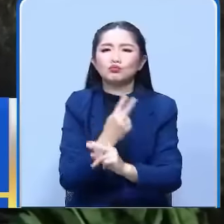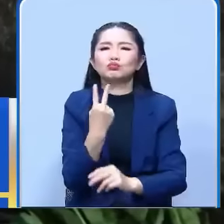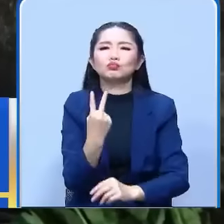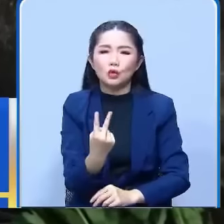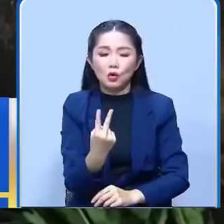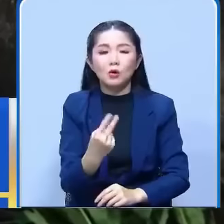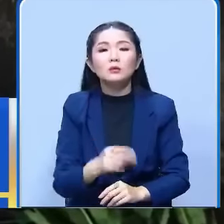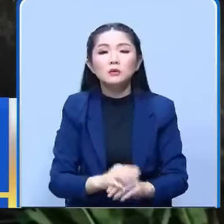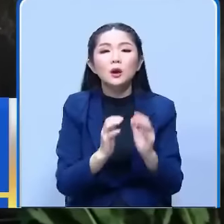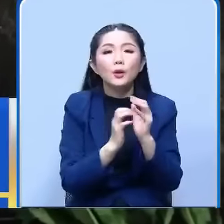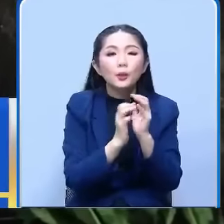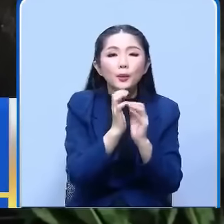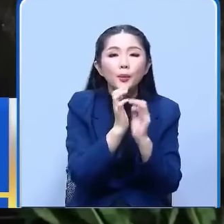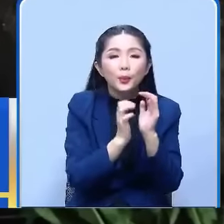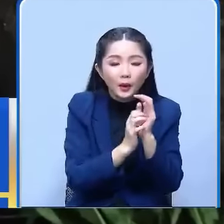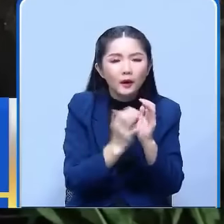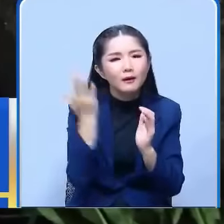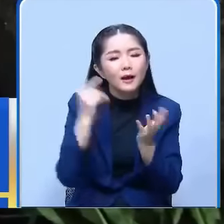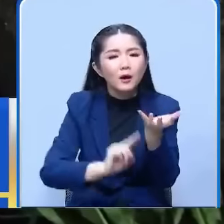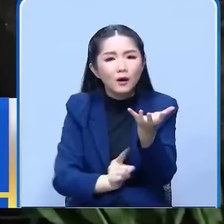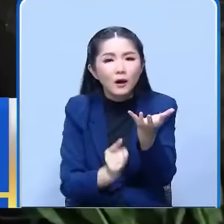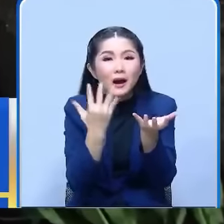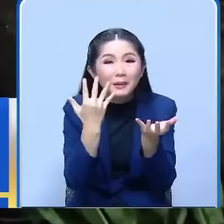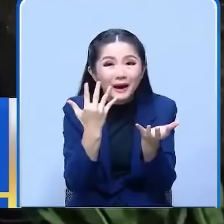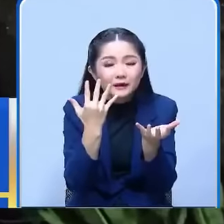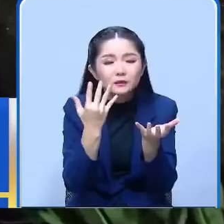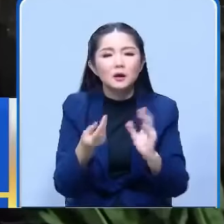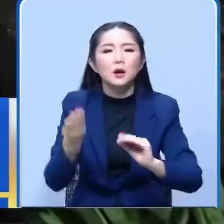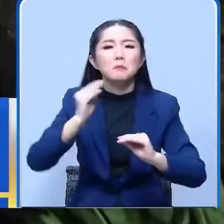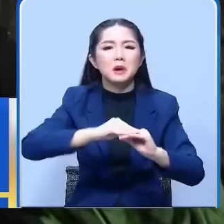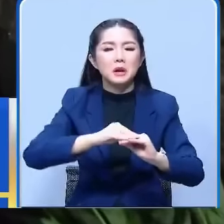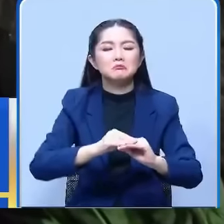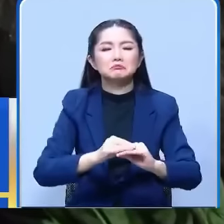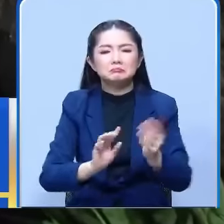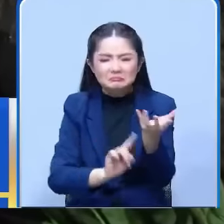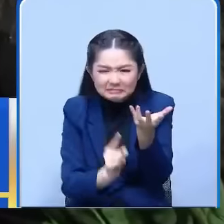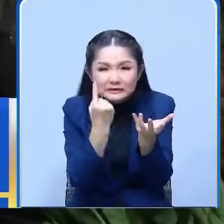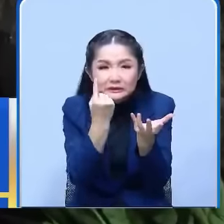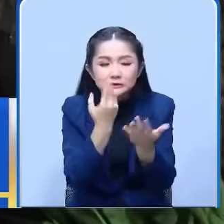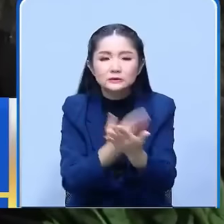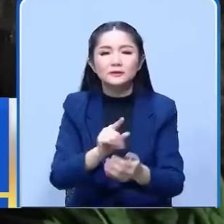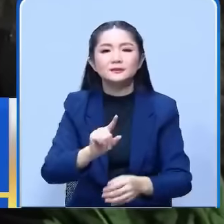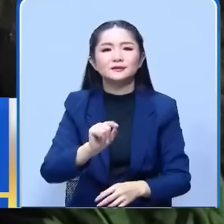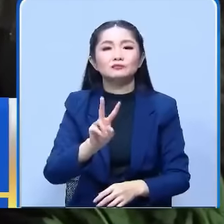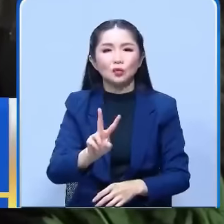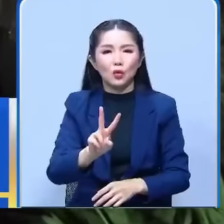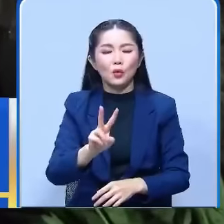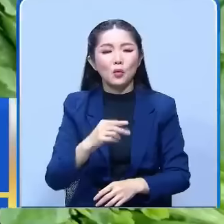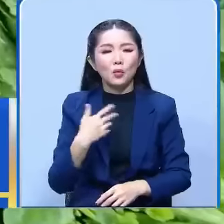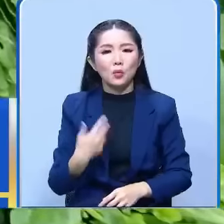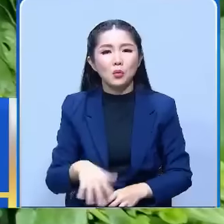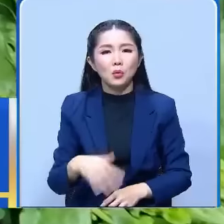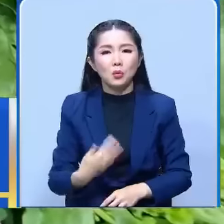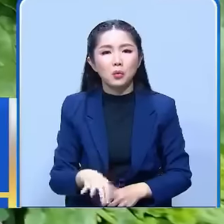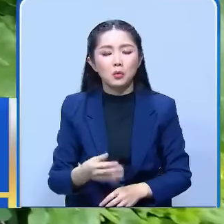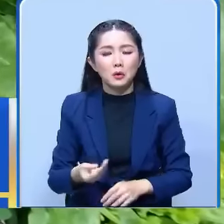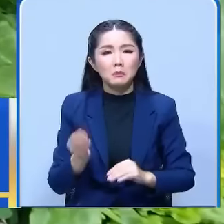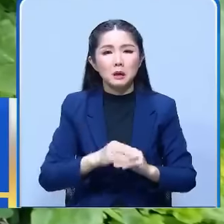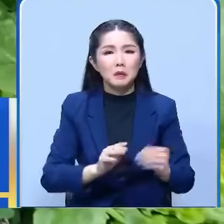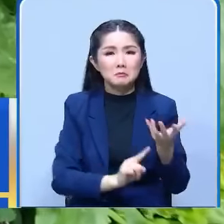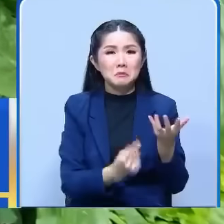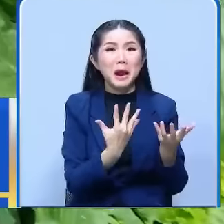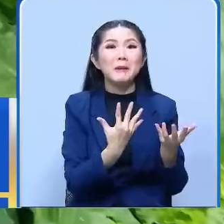ผักกาดขาวจากกิโลกรัมละ5บาทขยับเป็นกิโลกรัมละ22บาท โอ้โห ขึ้นมาเยอะเหมือนกันนะนะคะ